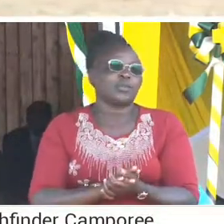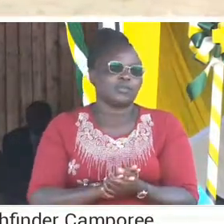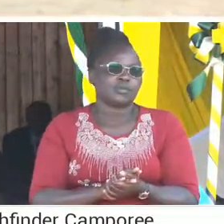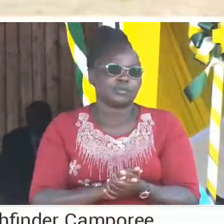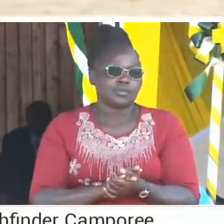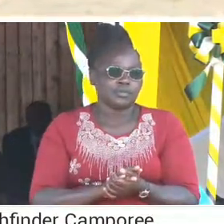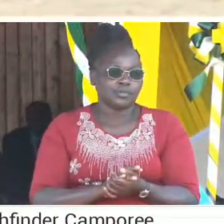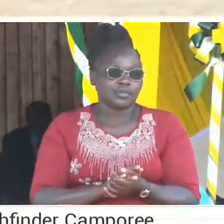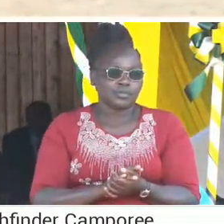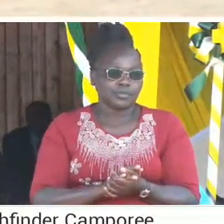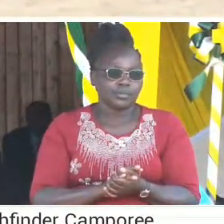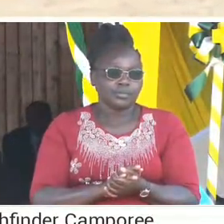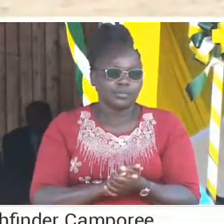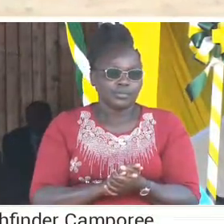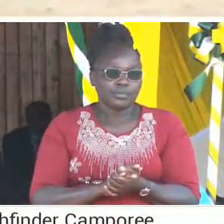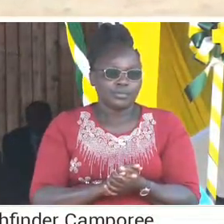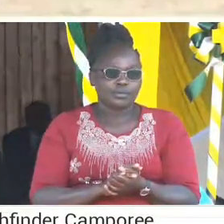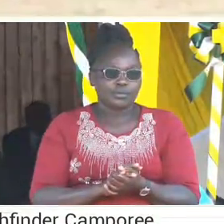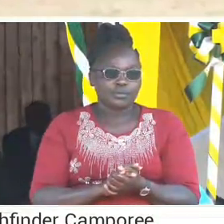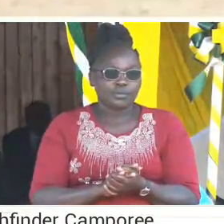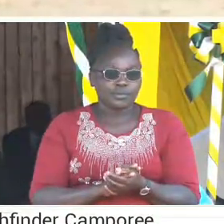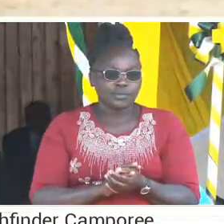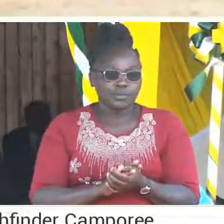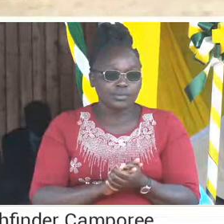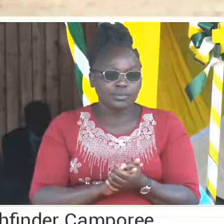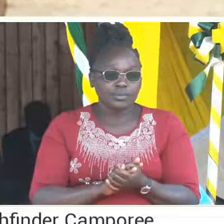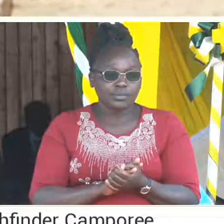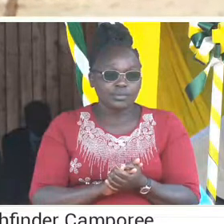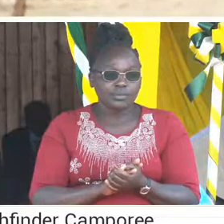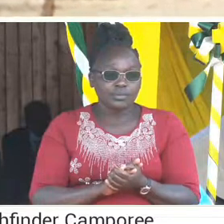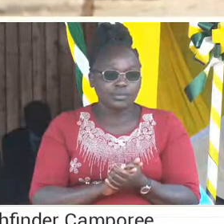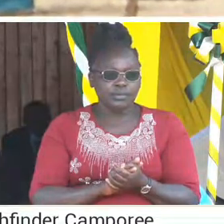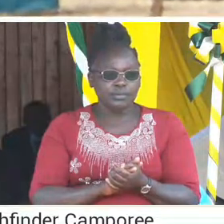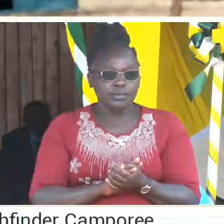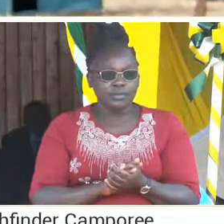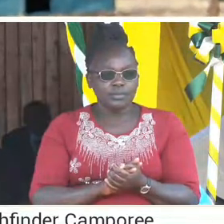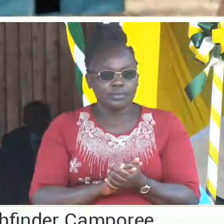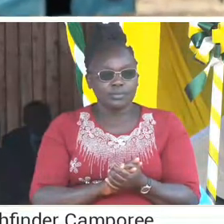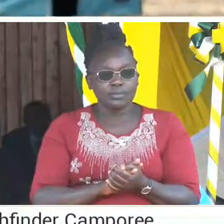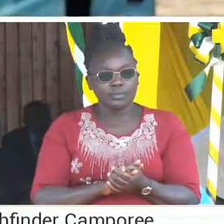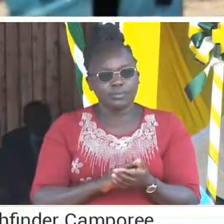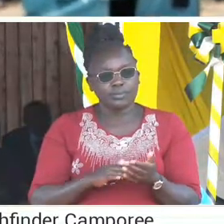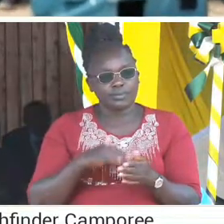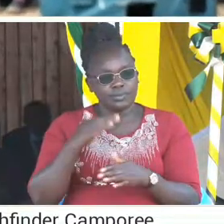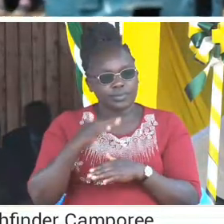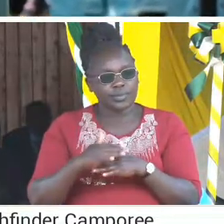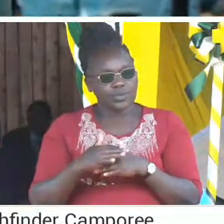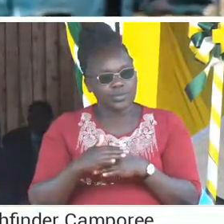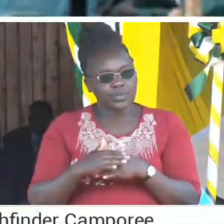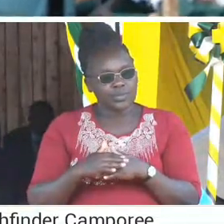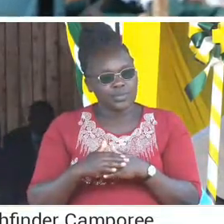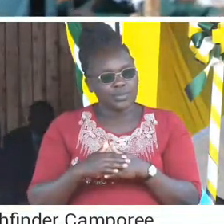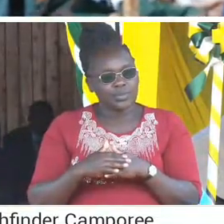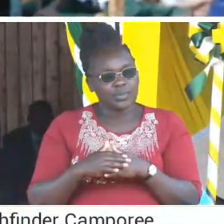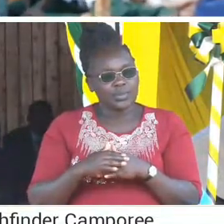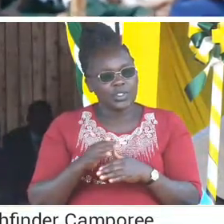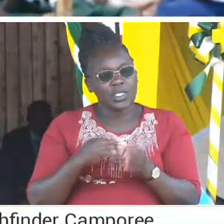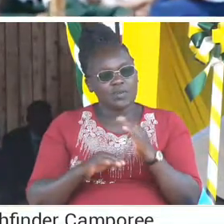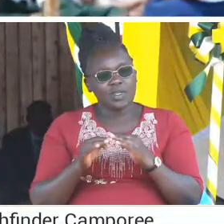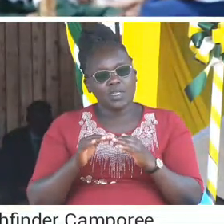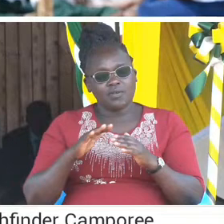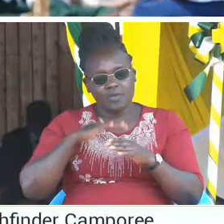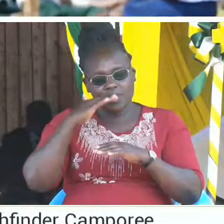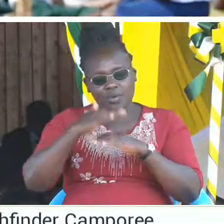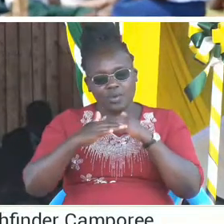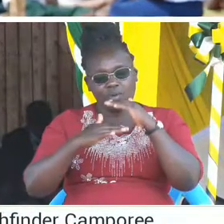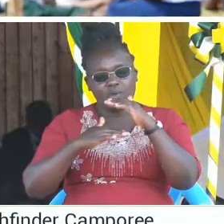ukafikie, kuna kakiwango ka pesa lazima ukipate, kuna level ya elimu lazima ufikie. Hata profesa